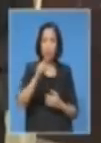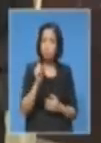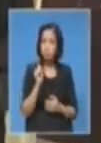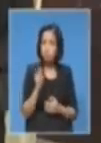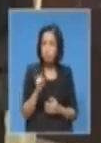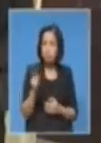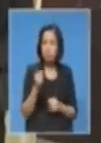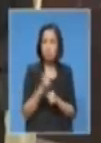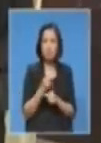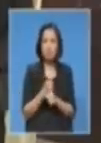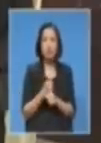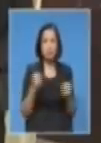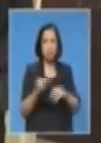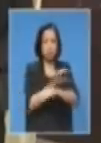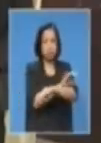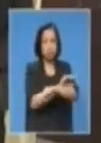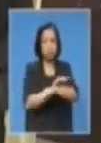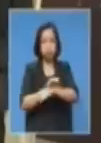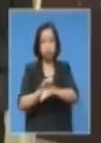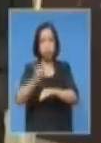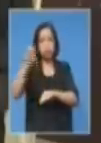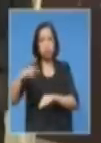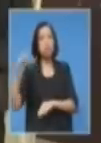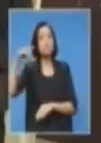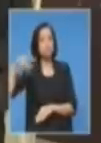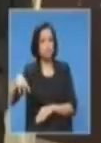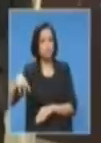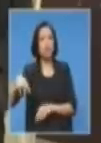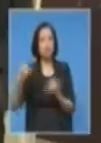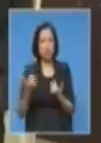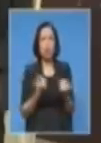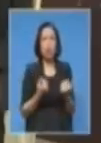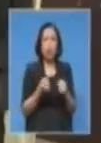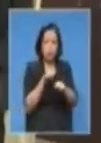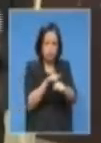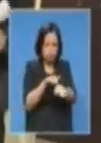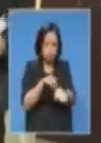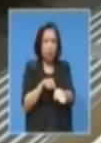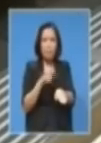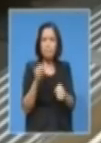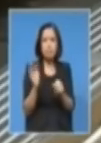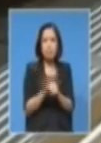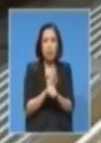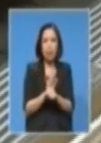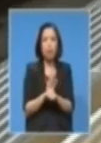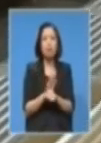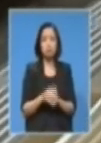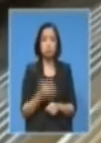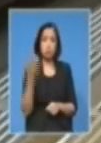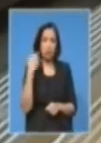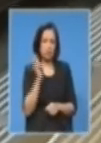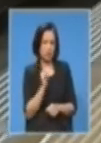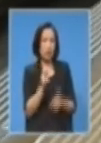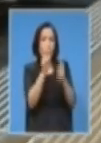ของแอร์พอร์ตลิงค์นะครับซึ่งขณะนี้จำนวนขบวนรถนี่ไม่เพียงพอเนื่องจากแต่เดิมนั้นเราก็ออกแบ